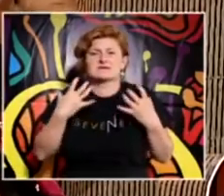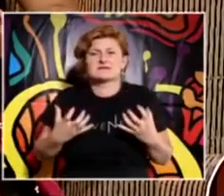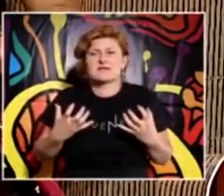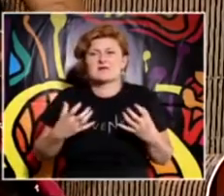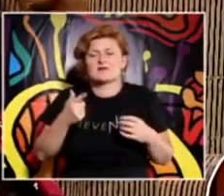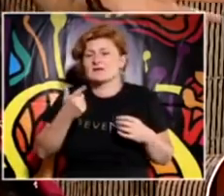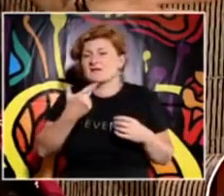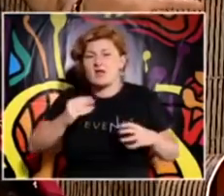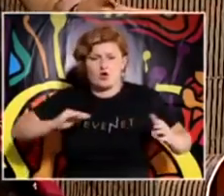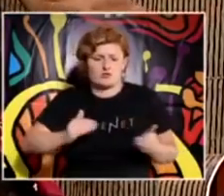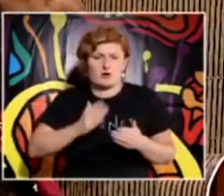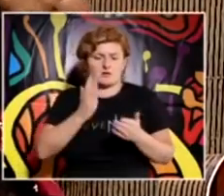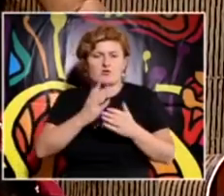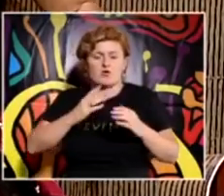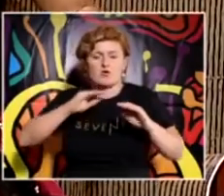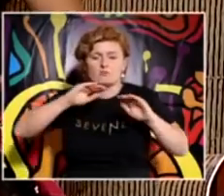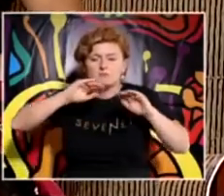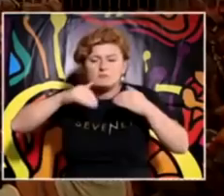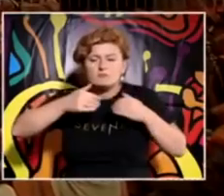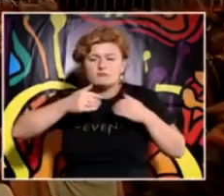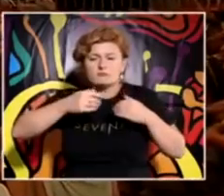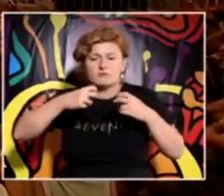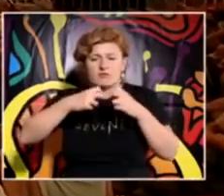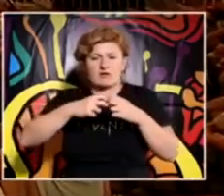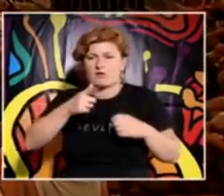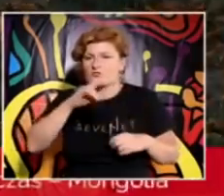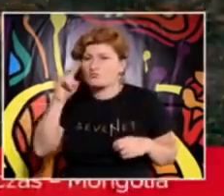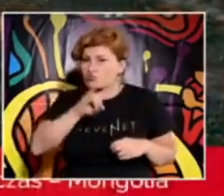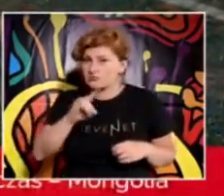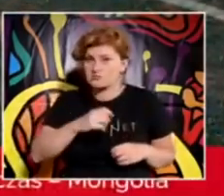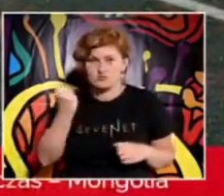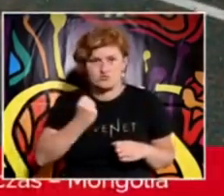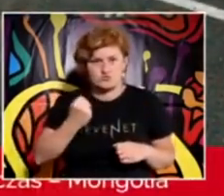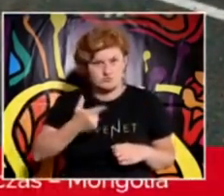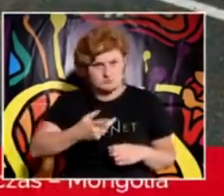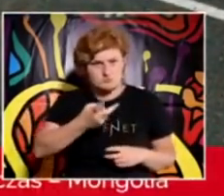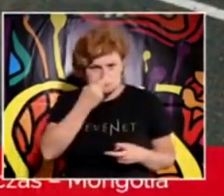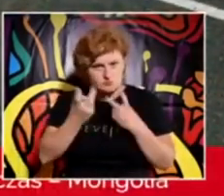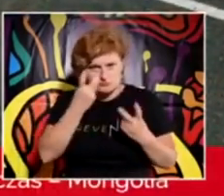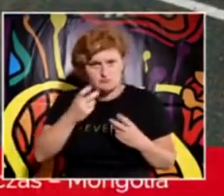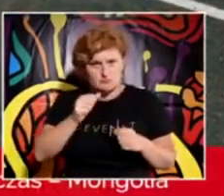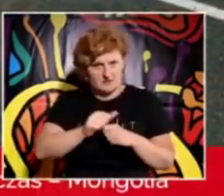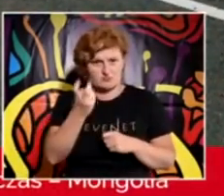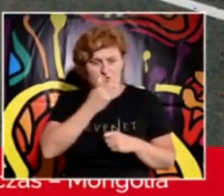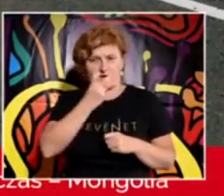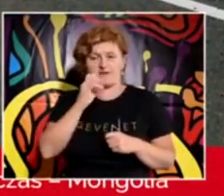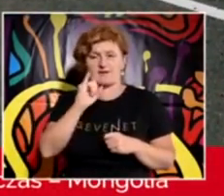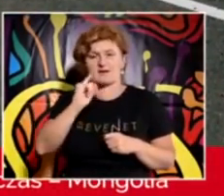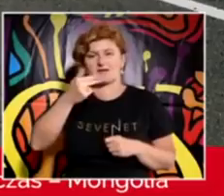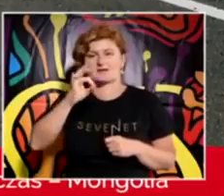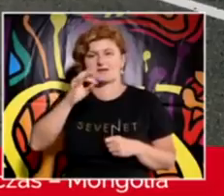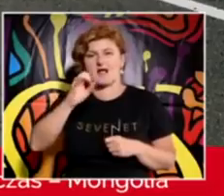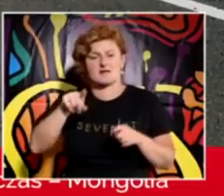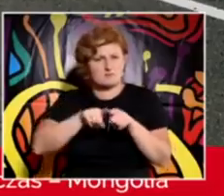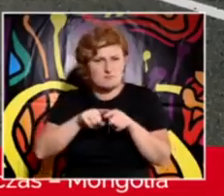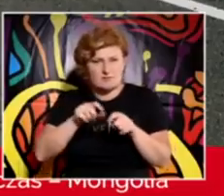tylko do internetu, bo Instagram to jest kopalnia wiedzy, YouTube kopalnia wiedzy. I my szukając różnych lokalizacji, po prostu wrzucaliśmy w ten